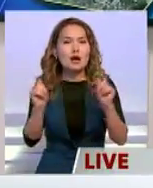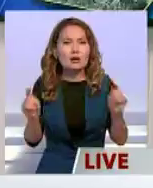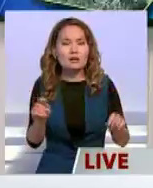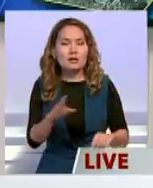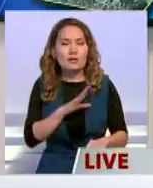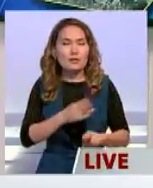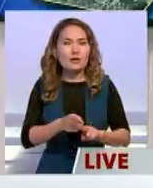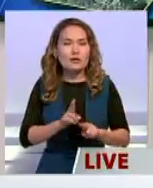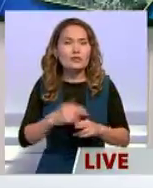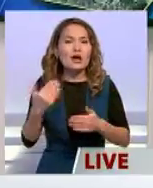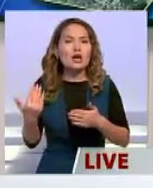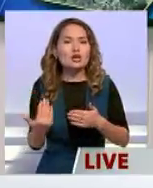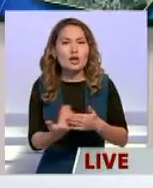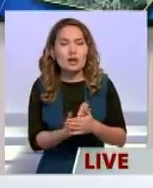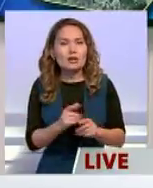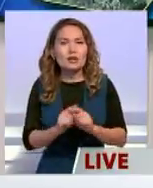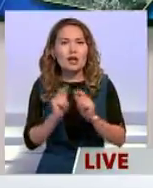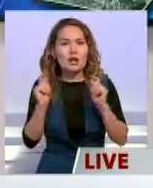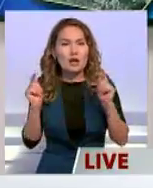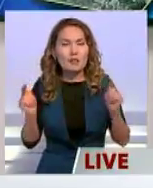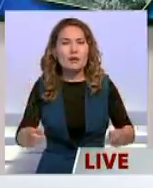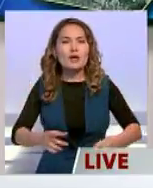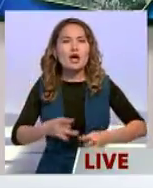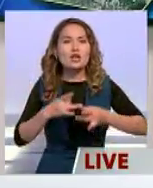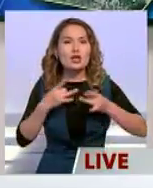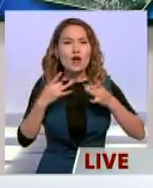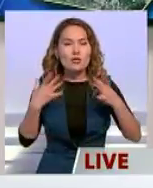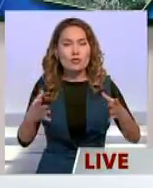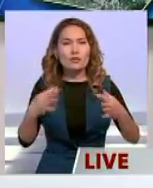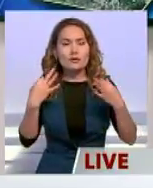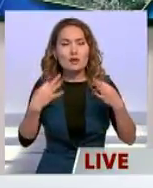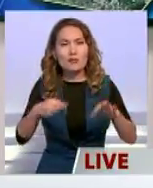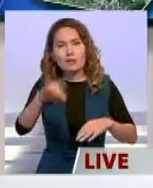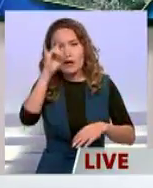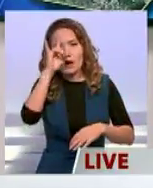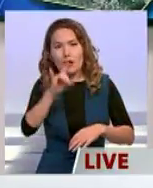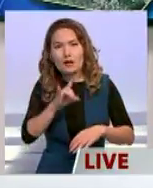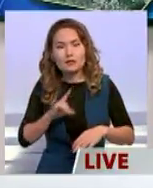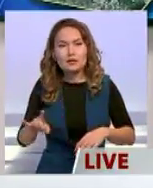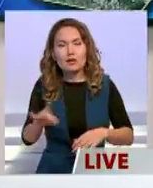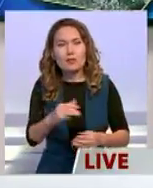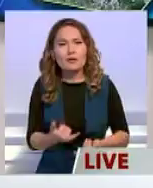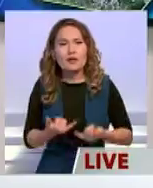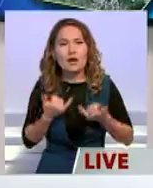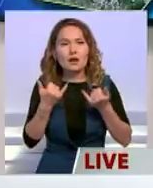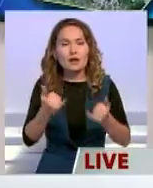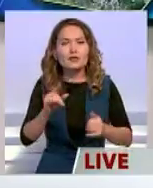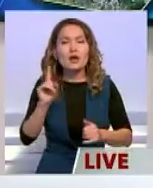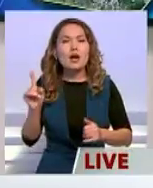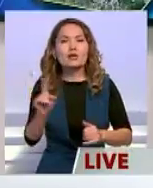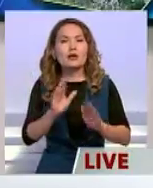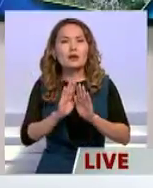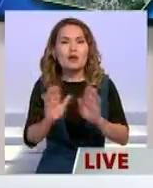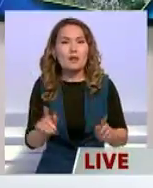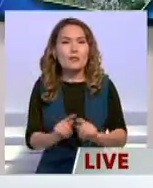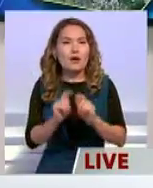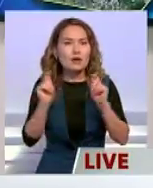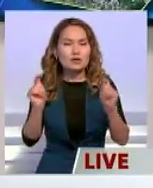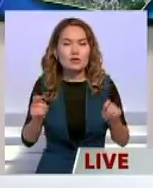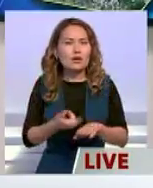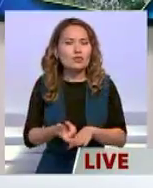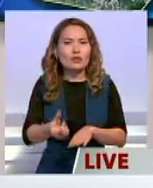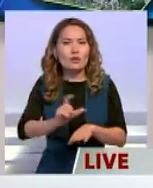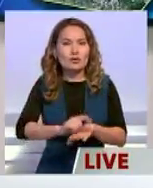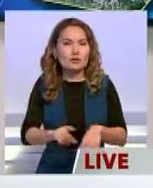болса, жаңадан іске қосылған тәуелсіздік мерекесі қарсаңында осы нысанда болашақта тарихымызды түгендеуге үлес қосатын бір ерекше